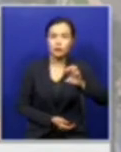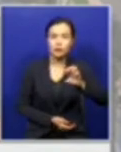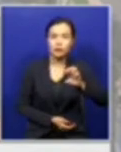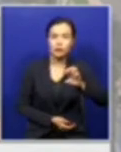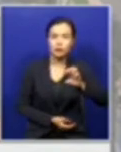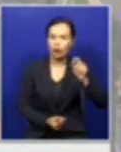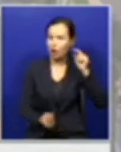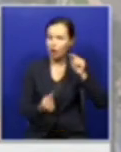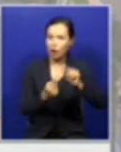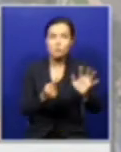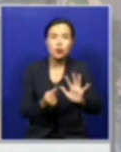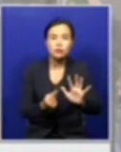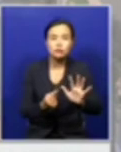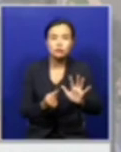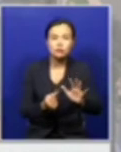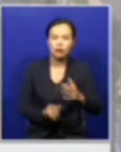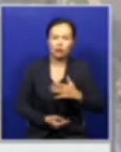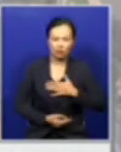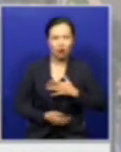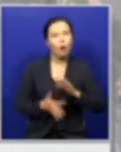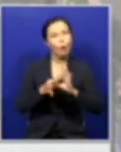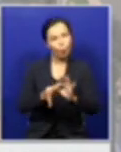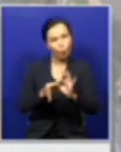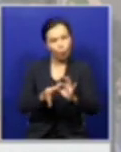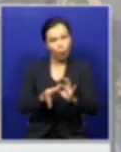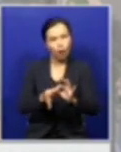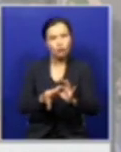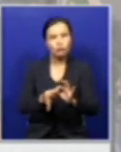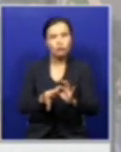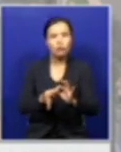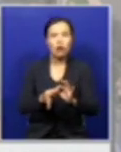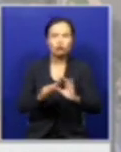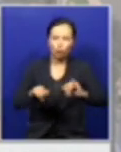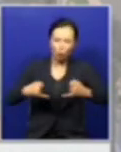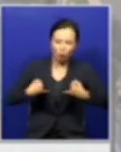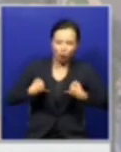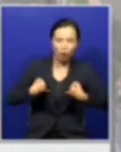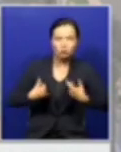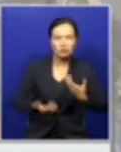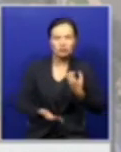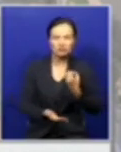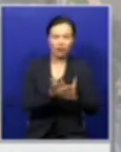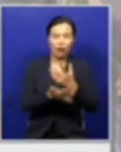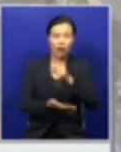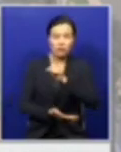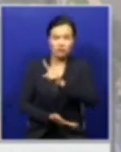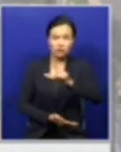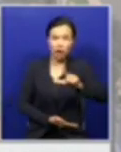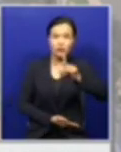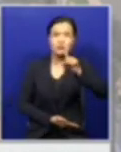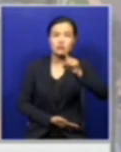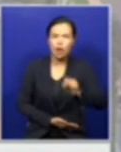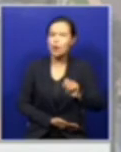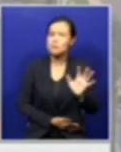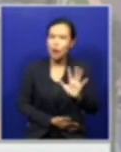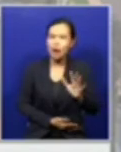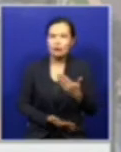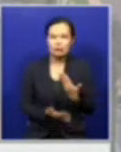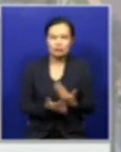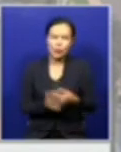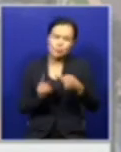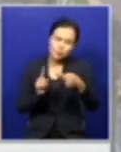าไม่ถึงเลยนะคะท่านประธานเช่นห่วงใหญ่มากเลยพวกตัวเล็กตัวน้อยเขาไม่ต้องการเงินเป็นล้านเป็นแสนนะคะเขาต้องการเงินแค่เป็นหลัก